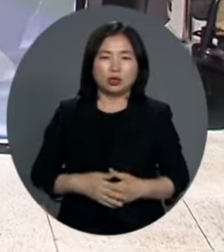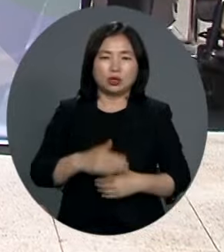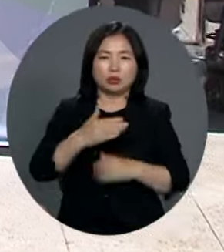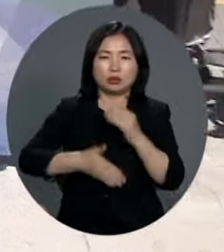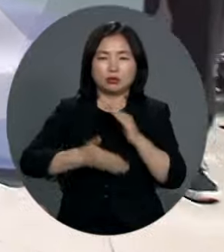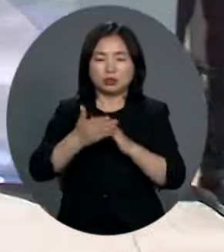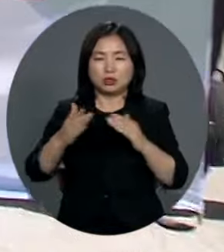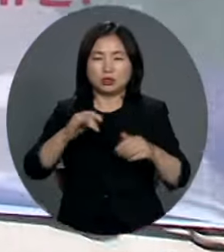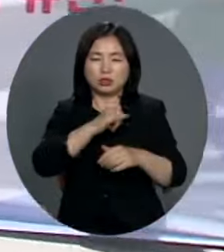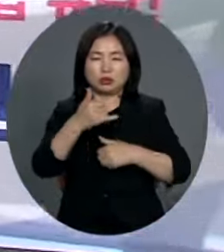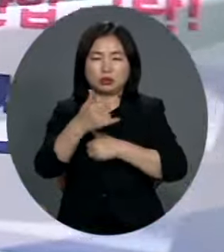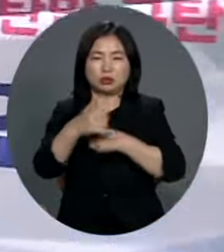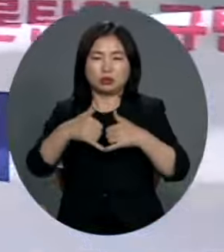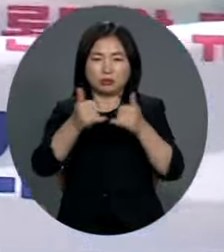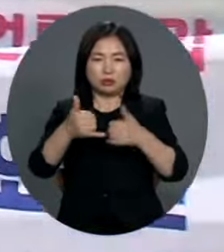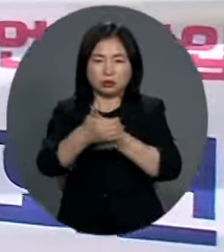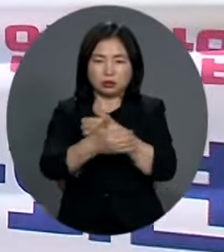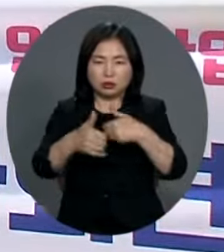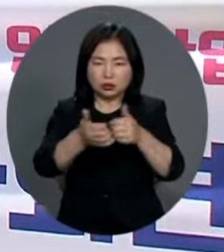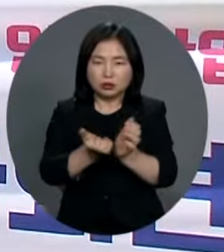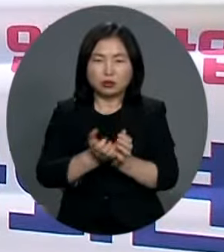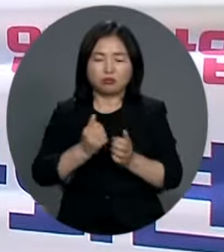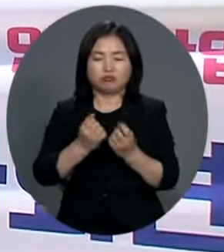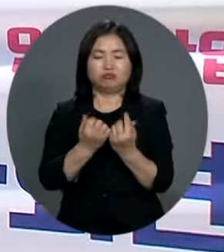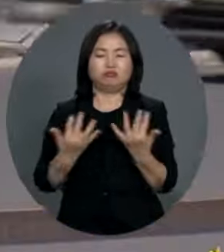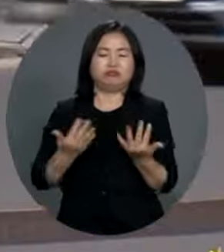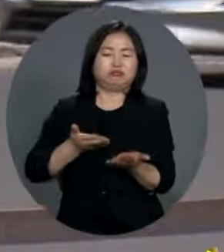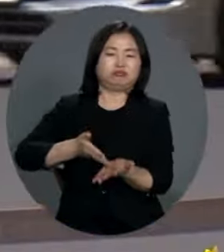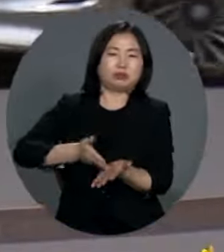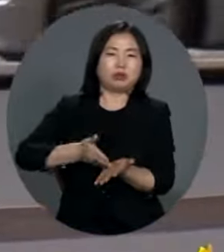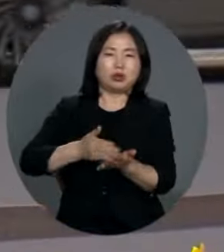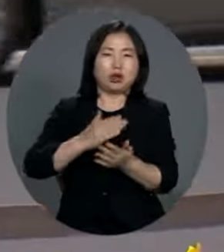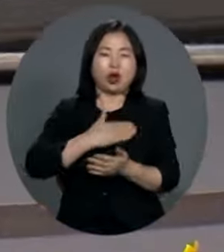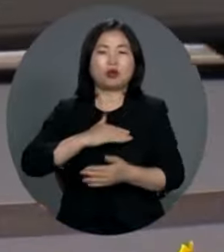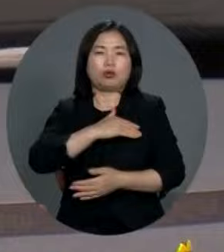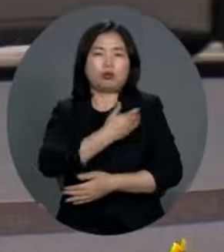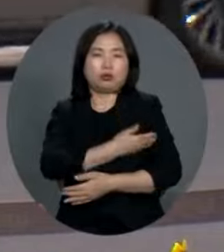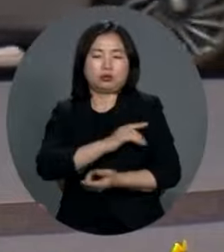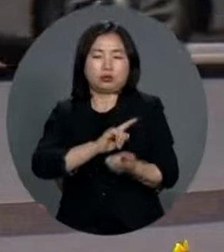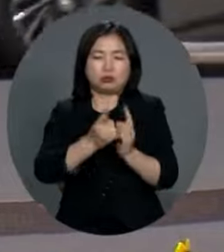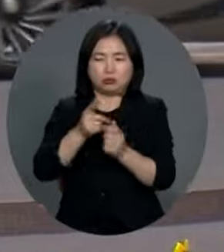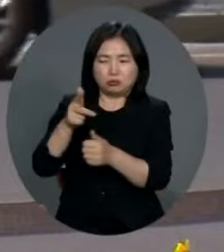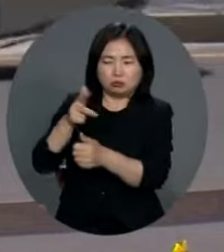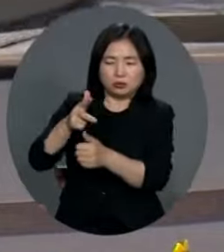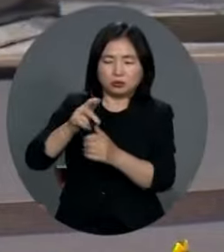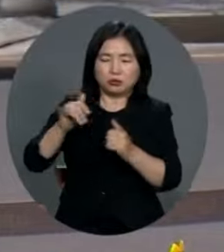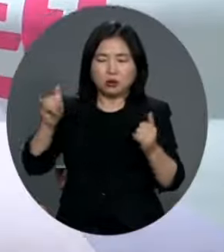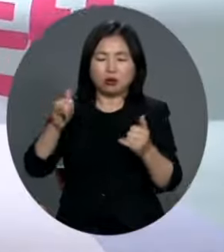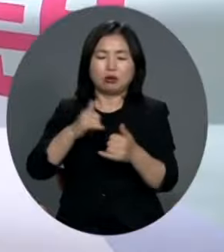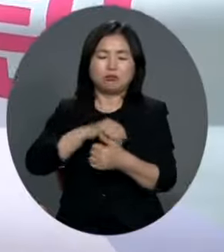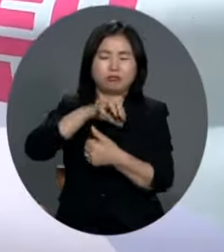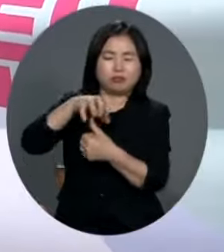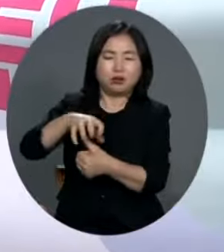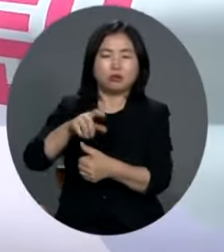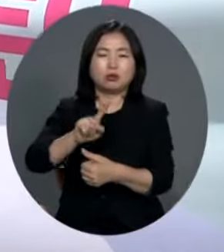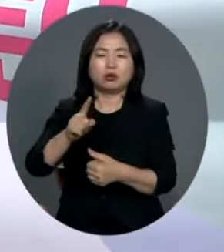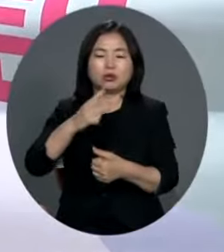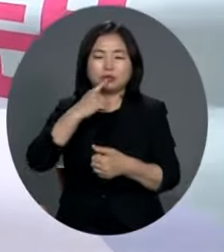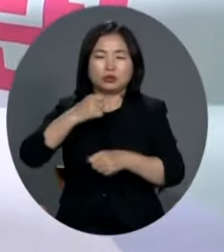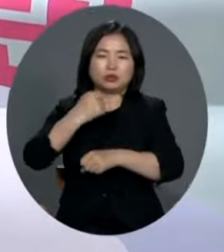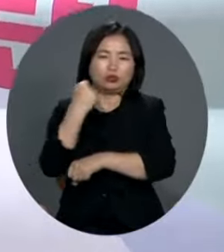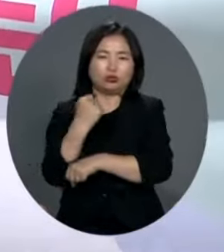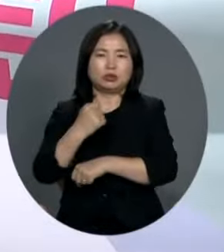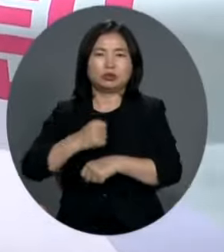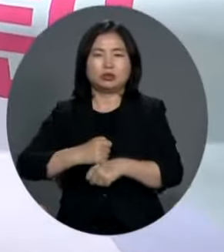입 는 기회을 민의 알리를 대신 하는 언론에 대한 탄이 민주주의